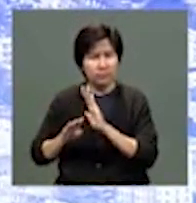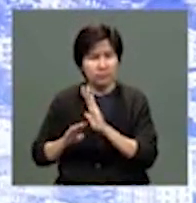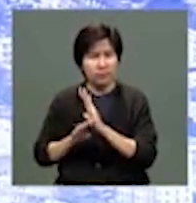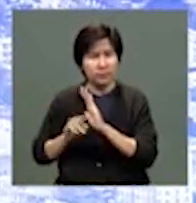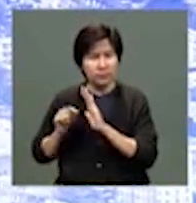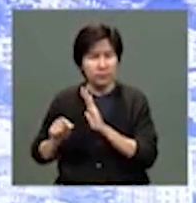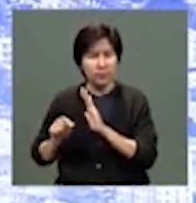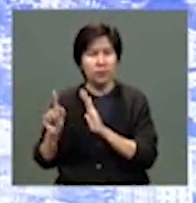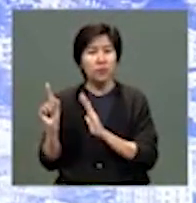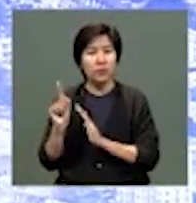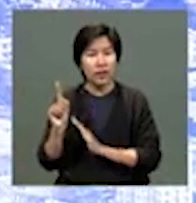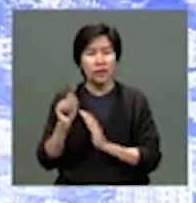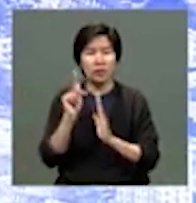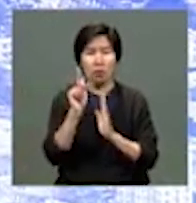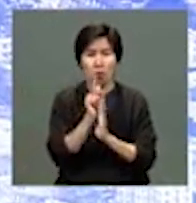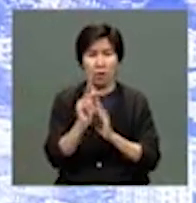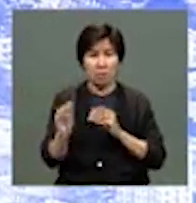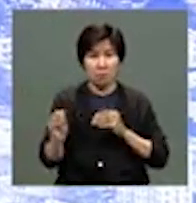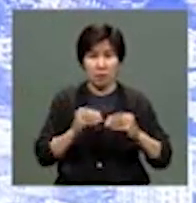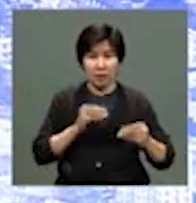นะครับก็จะรายงานสถานการณ์อย่างนี้เป็นจันทร์พุธศุกร์แล้วนะครับก็เว้นว่างหากันบ้างเล็กน้อยแต่ว่าการจะตกนะครับแล้วก็หน้ากากอัดถ้าหน้ากากอนามัยยังเป็นอาภรณ์ต้องติดกายอยู่ตลอดเวลาเวลาท่านออกจากบ้านนะครับครับเดี๋ยววันนี้เพื่อให้เข้ากับมาตรการผ่อนคลายนะครับผมได้รับมอบหมายจากท่านผอสปกแล้วก็ท่านเลขาสมชในฐานะที่เป็นประธานคณะกรรมการชุดเฉพาะกิจที่จะต้องพิจารณาในเรื่องของกิจการกิจกรรมวันนี้ครับเมื่อเช้านี้สดสนร้อนพึ่งจะมีการพูดคุยกันในประเด็นยกร่างนะครับมาตรการต่างๆที่จะเกิดขึ้นในระยะที่4นะครับ